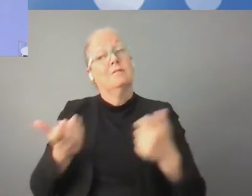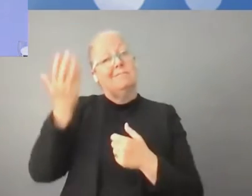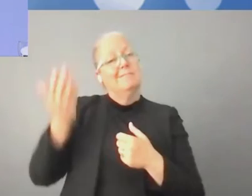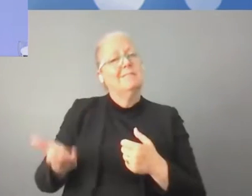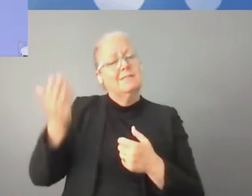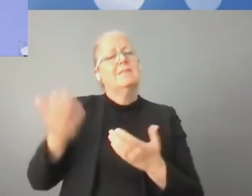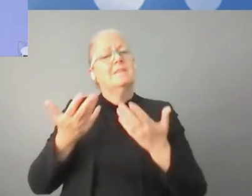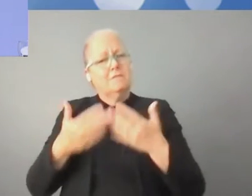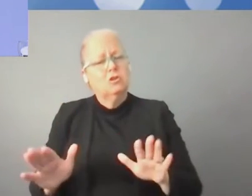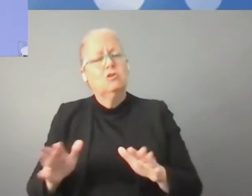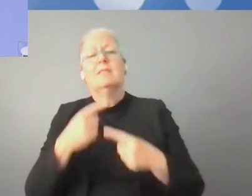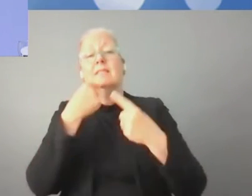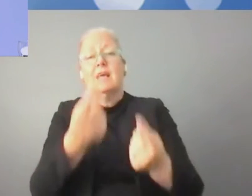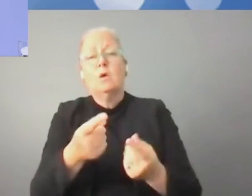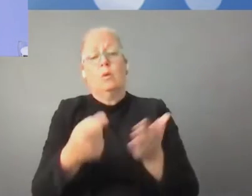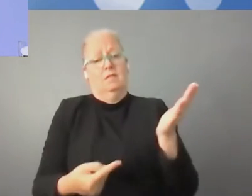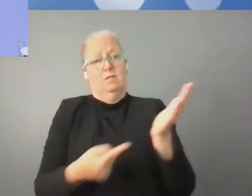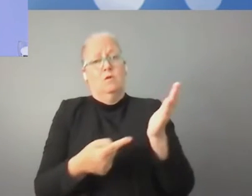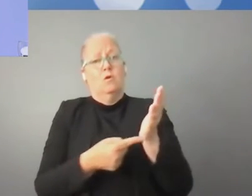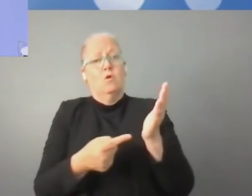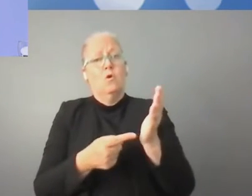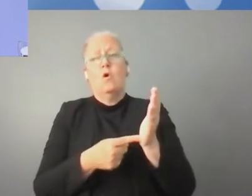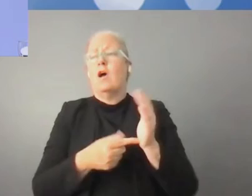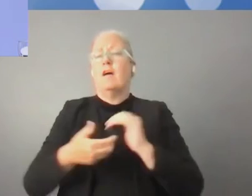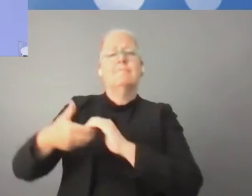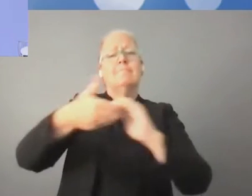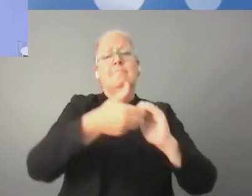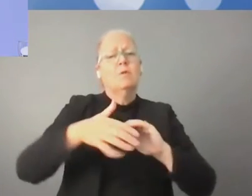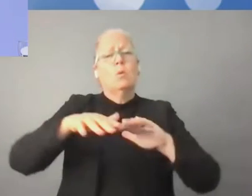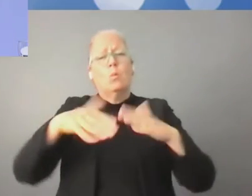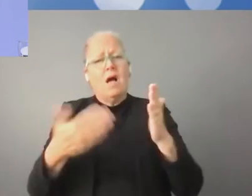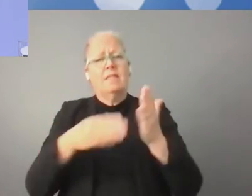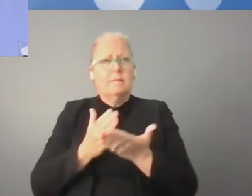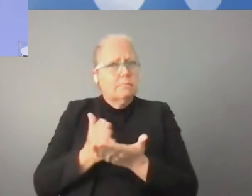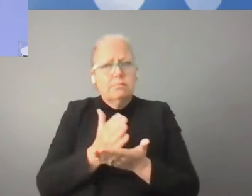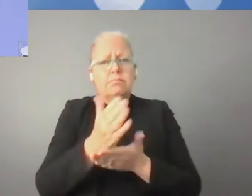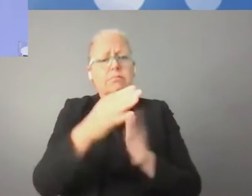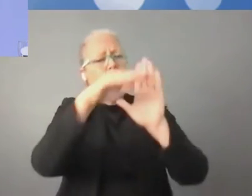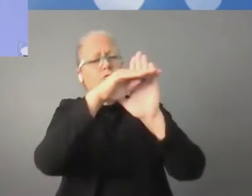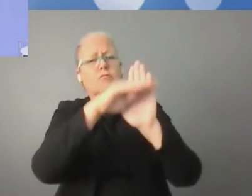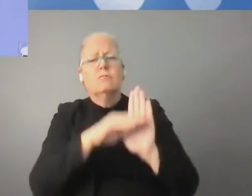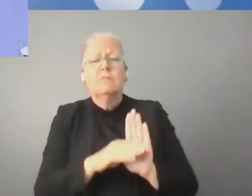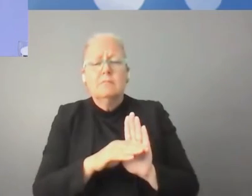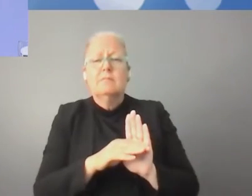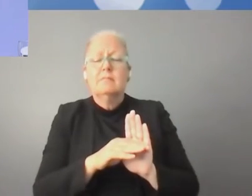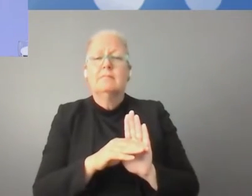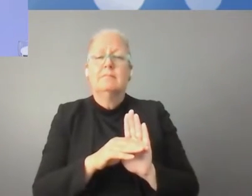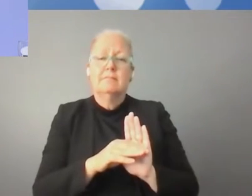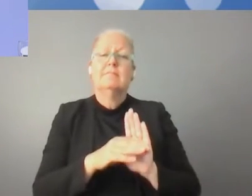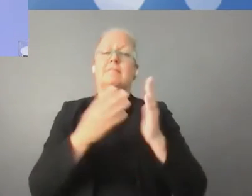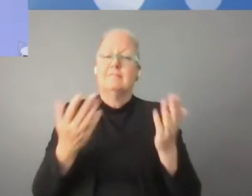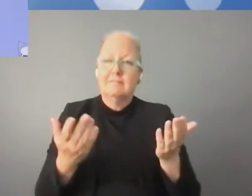консенсуса, опирающегося на наши ценности. Генеральный секретарь представил план